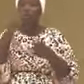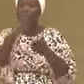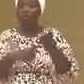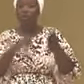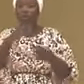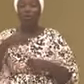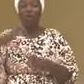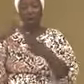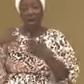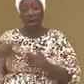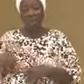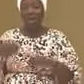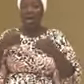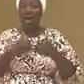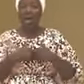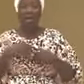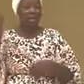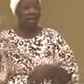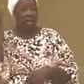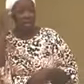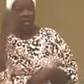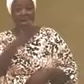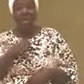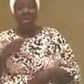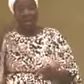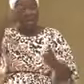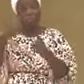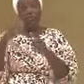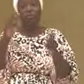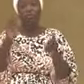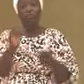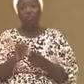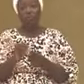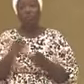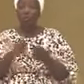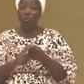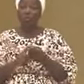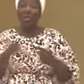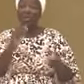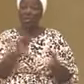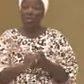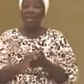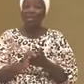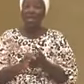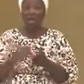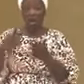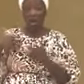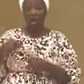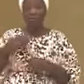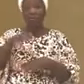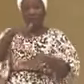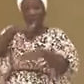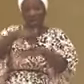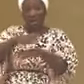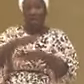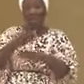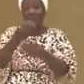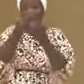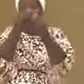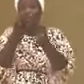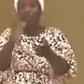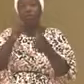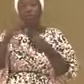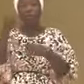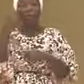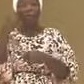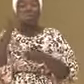ton coeur attendu et a accepté ce que va en bois l'information atteste vieux quand tu peux